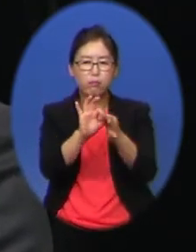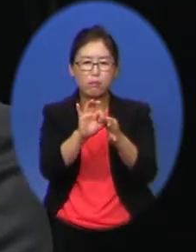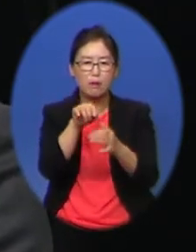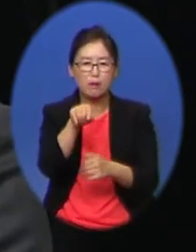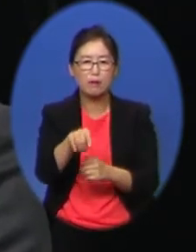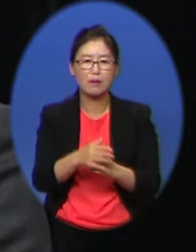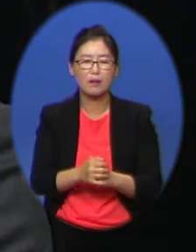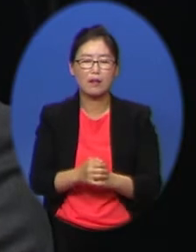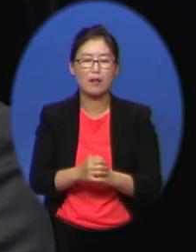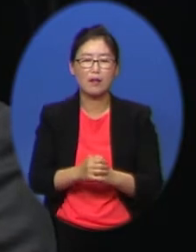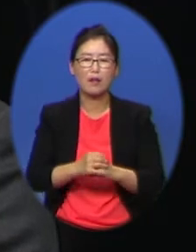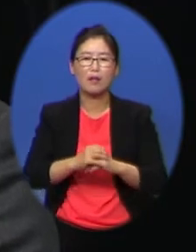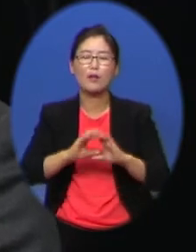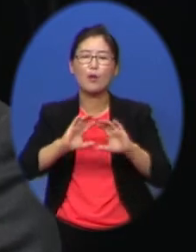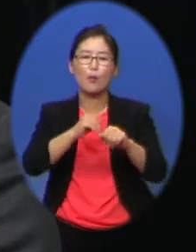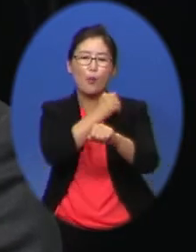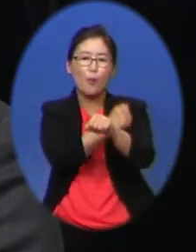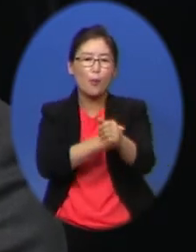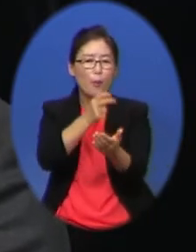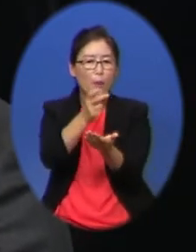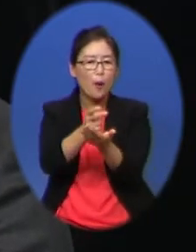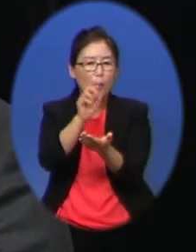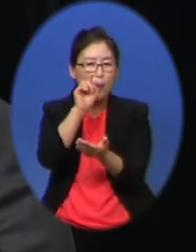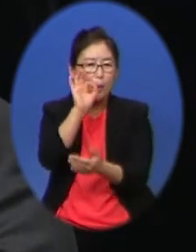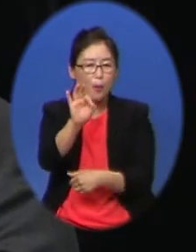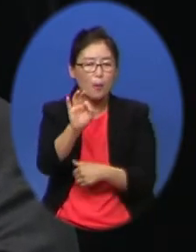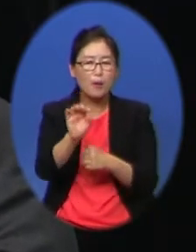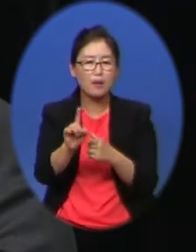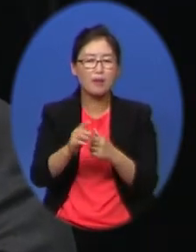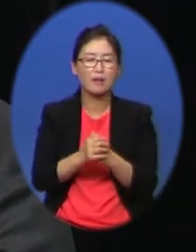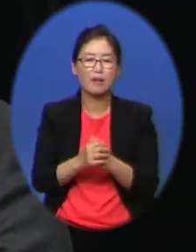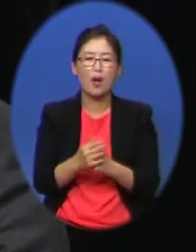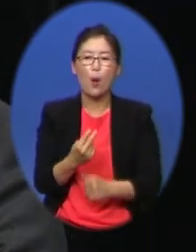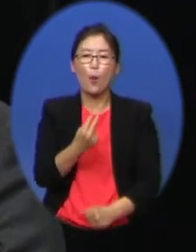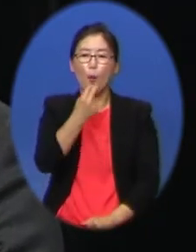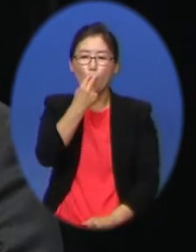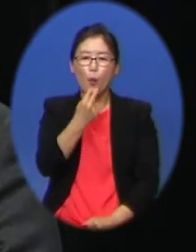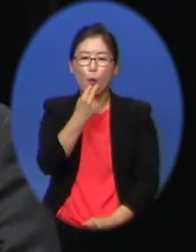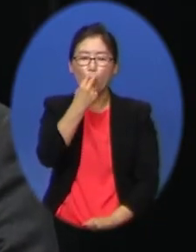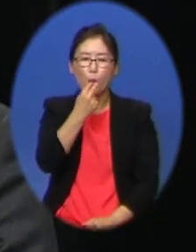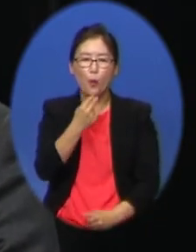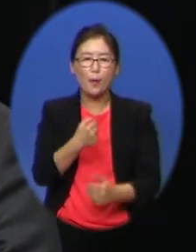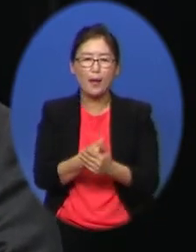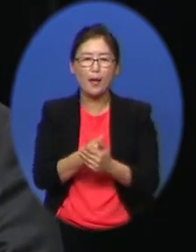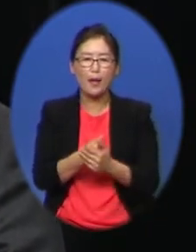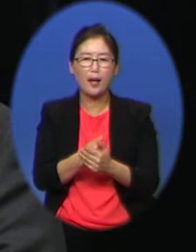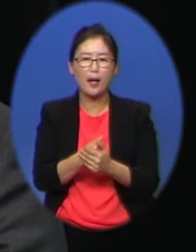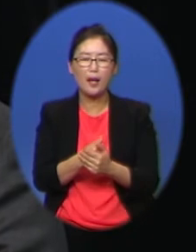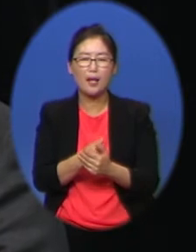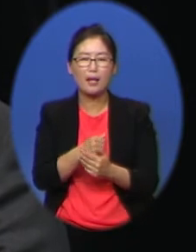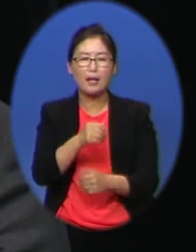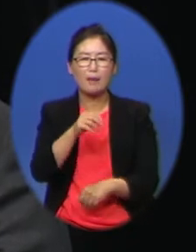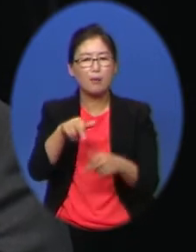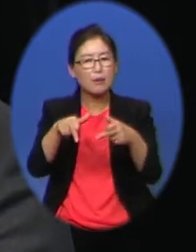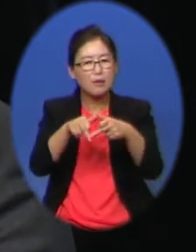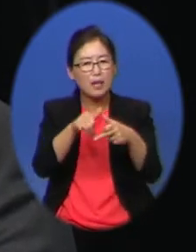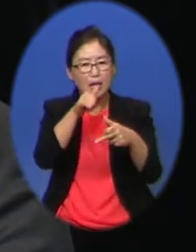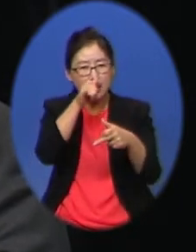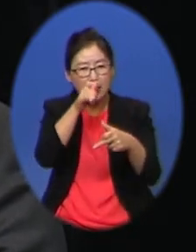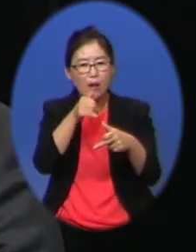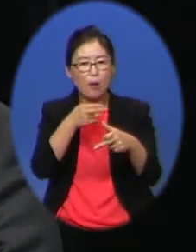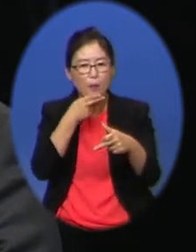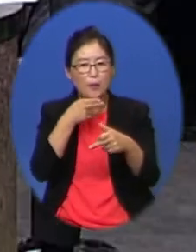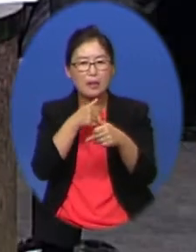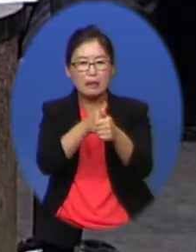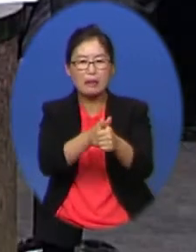시행령은 외부 코의 상실도 및 호흡에 어느 정도 기능 장애가 있느냐에 따라 상위 등급 6등급 내지 7등급을 부여하고 있습니다.